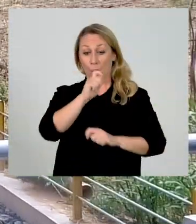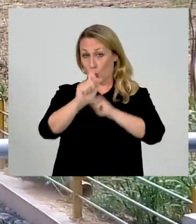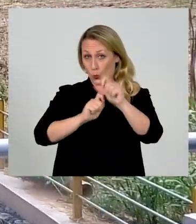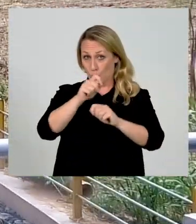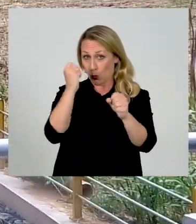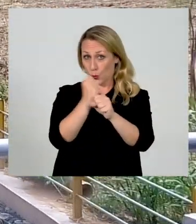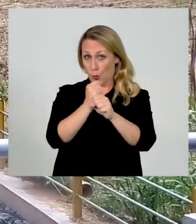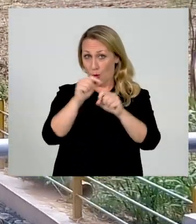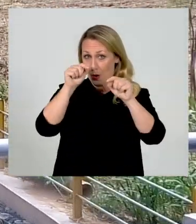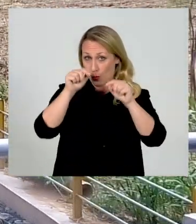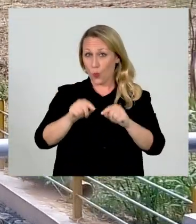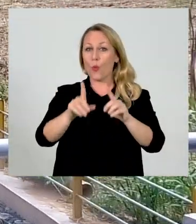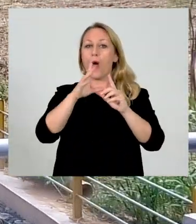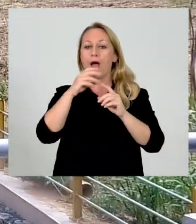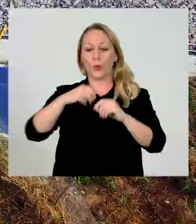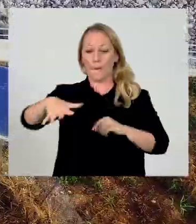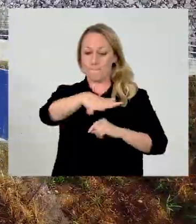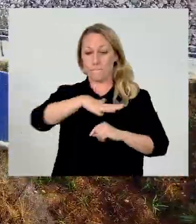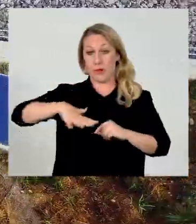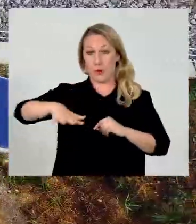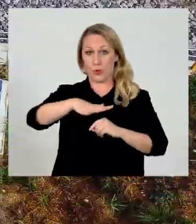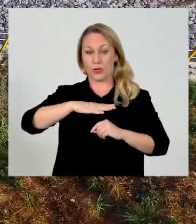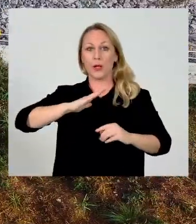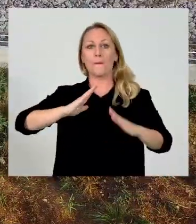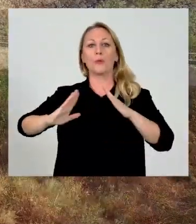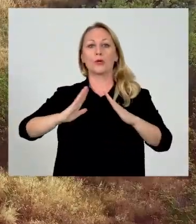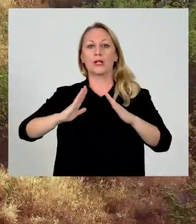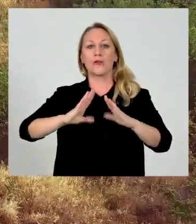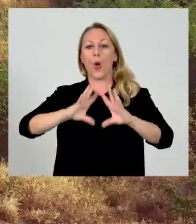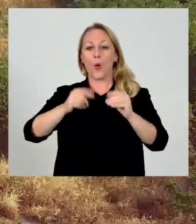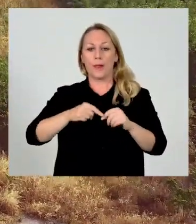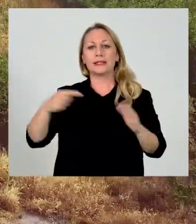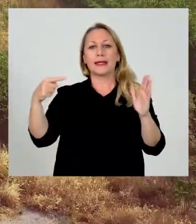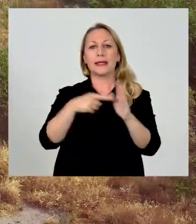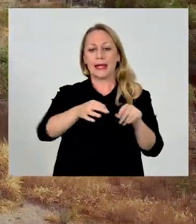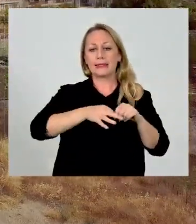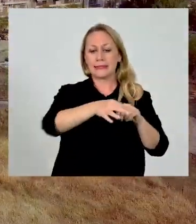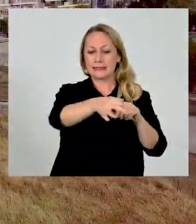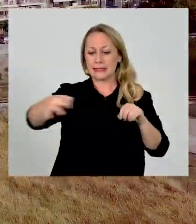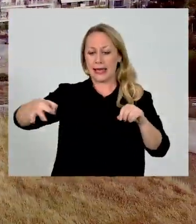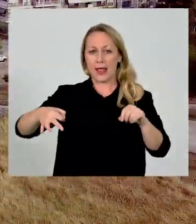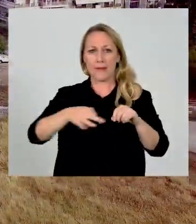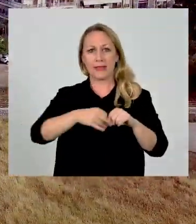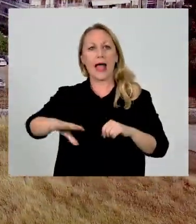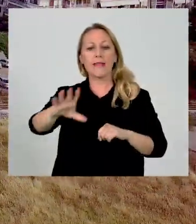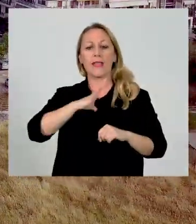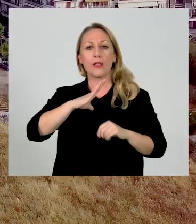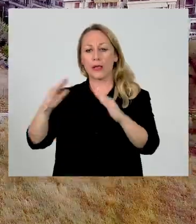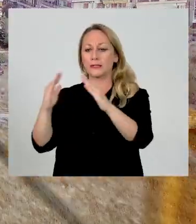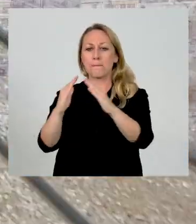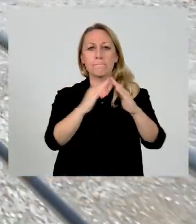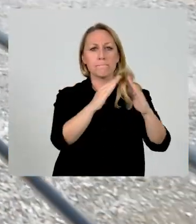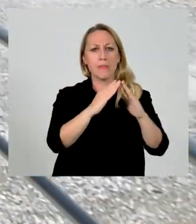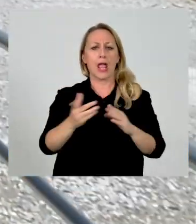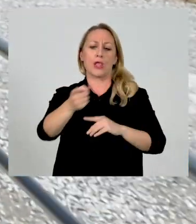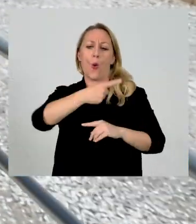Το έργο αυτό προστατεύει μια περιοχή περίπου 1000 στρεμμάτων και ο πληθυσμός ο οποίος κατοικεί σε αυτή την